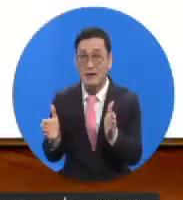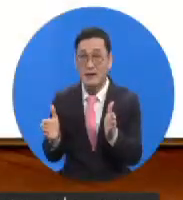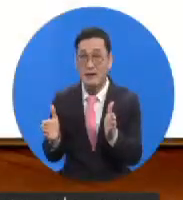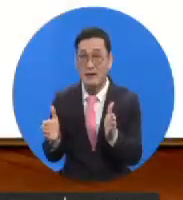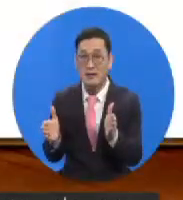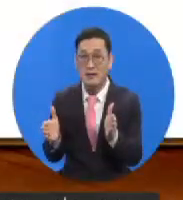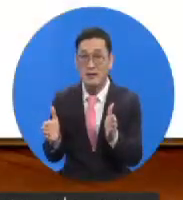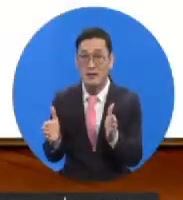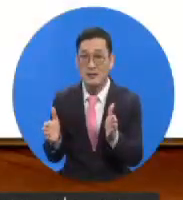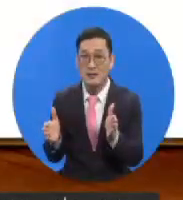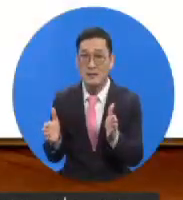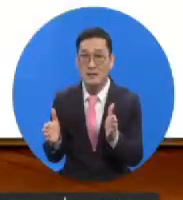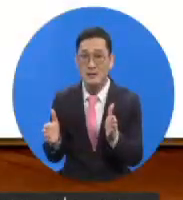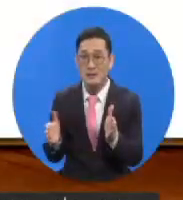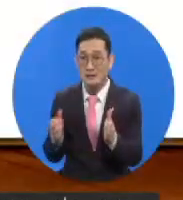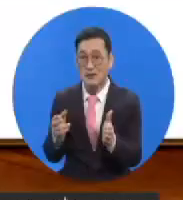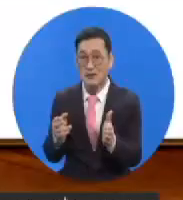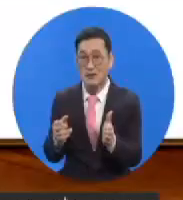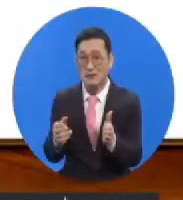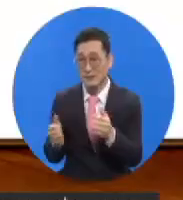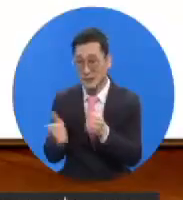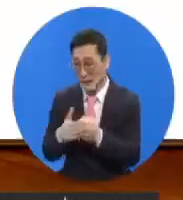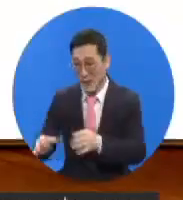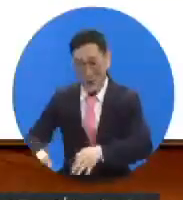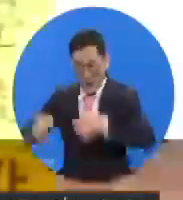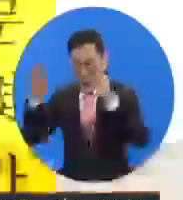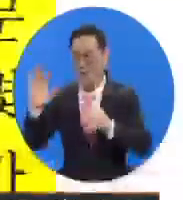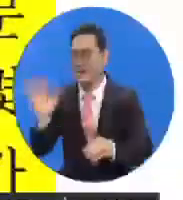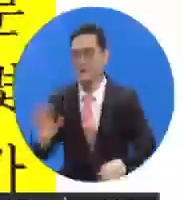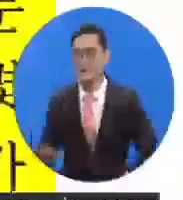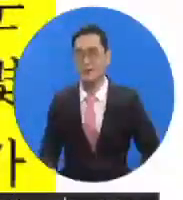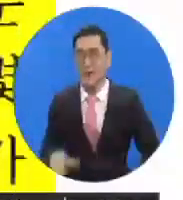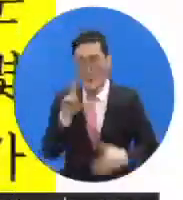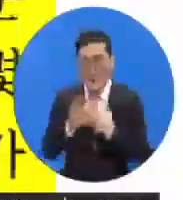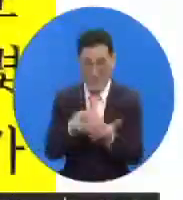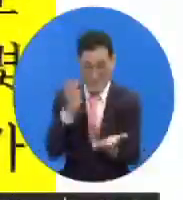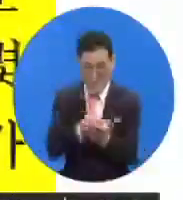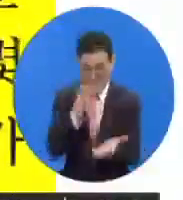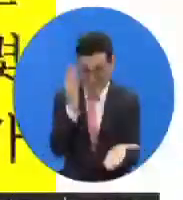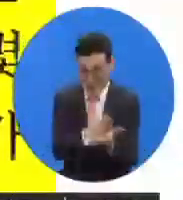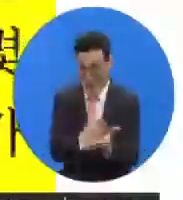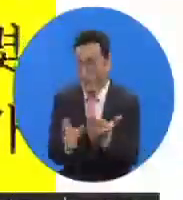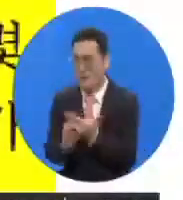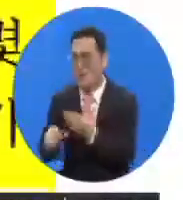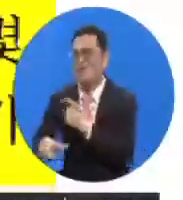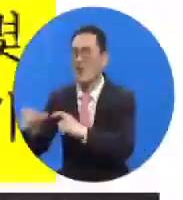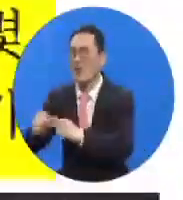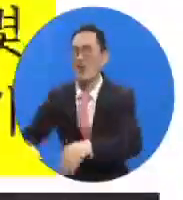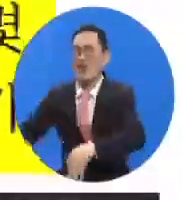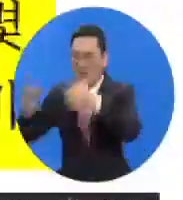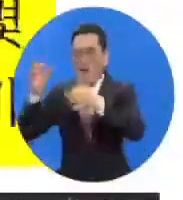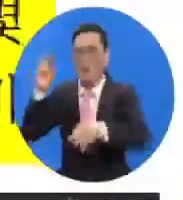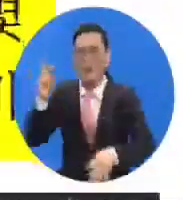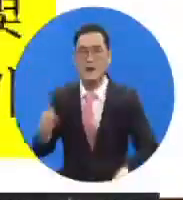도입되지 않았다면 전셋값 폭등 문제가 더 광범위하게 나타났을 거라고 분석했습니다. 또 전세